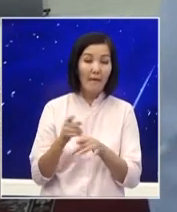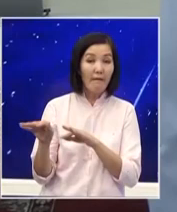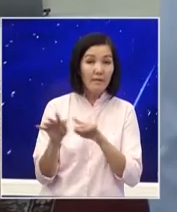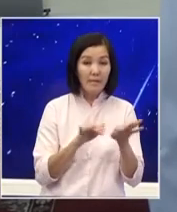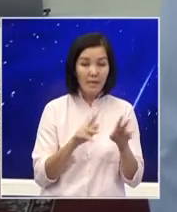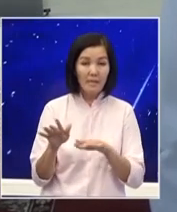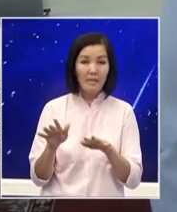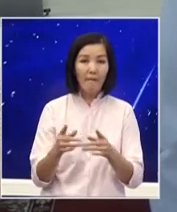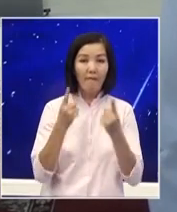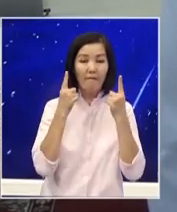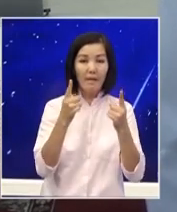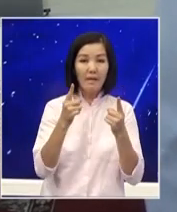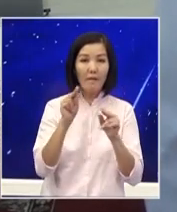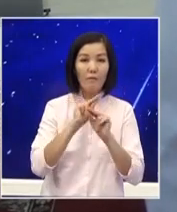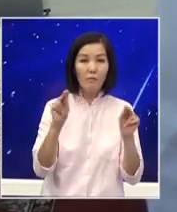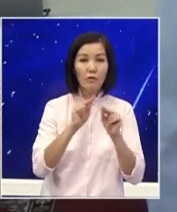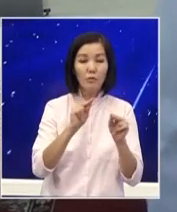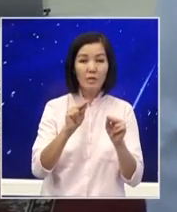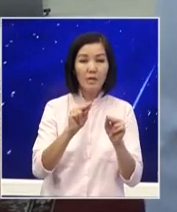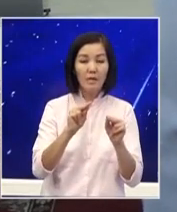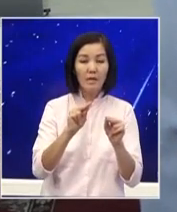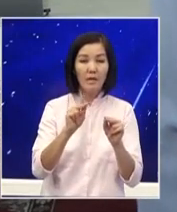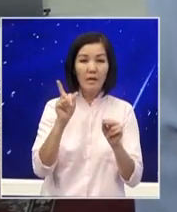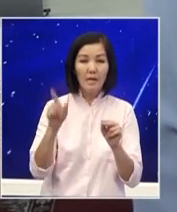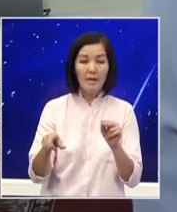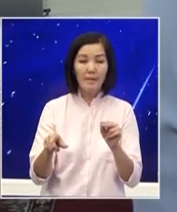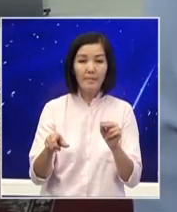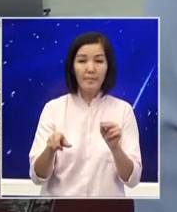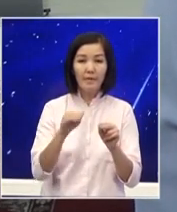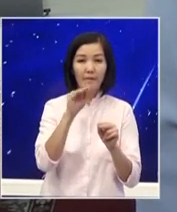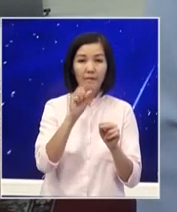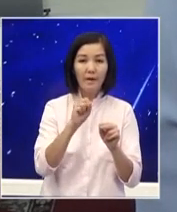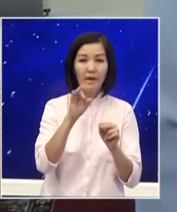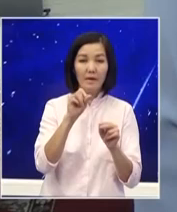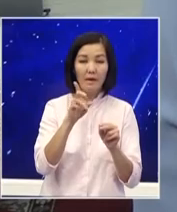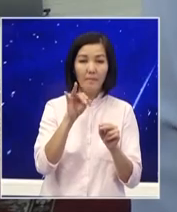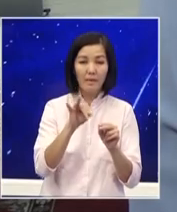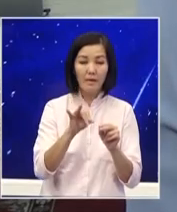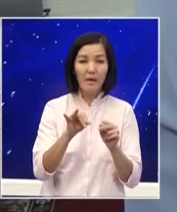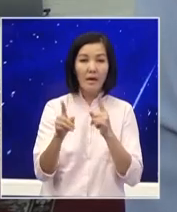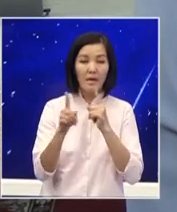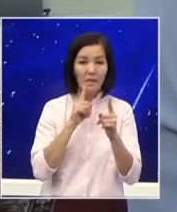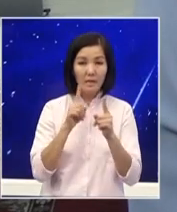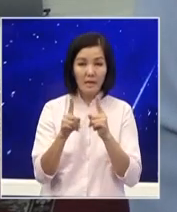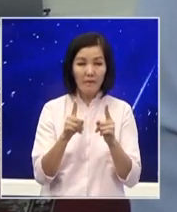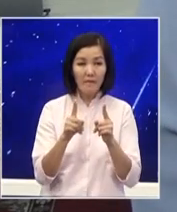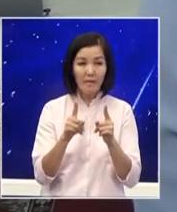великого мыслителя философа востока данная конференция